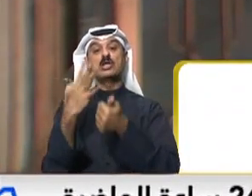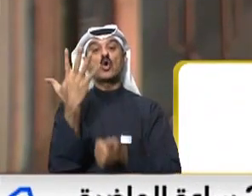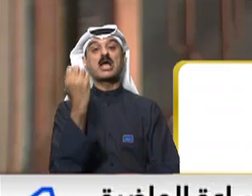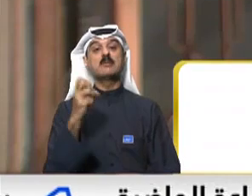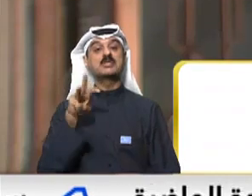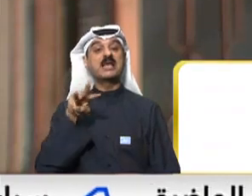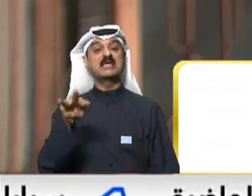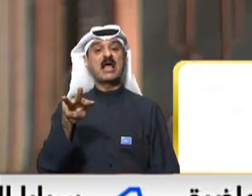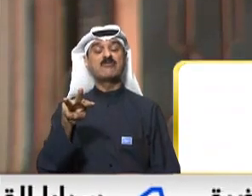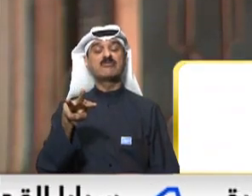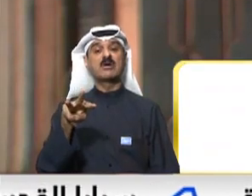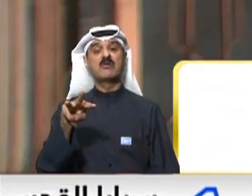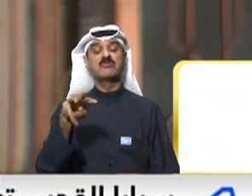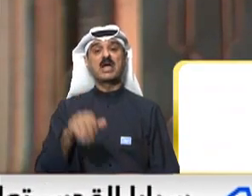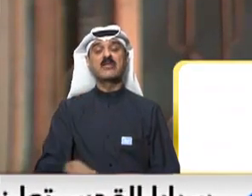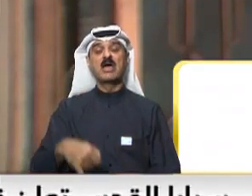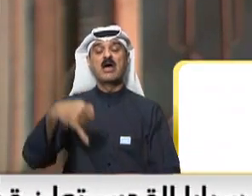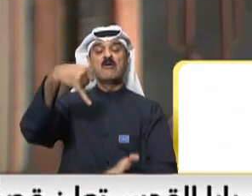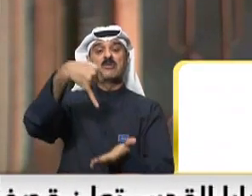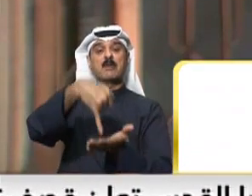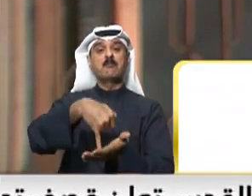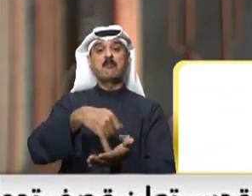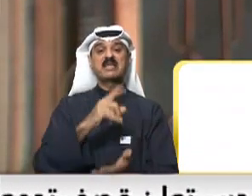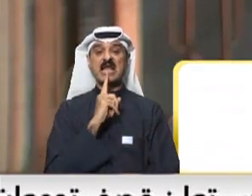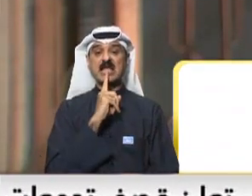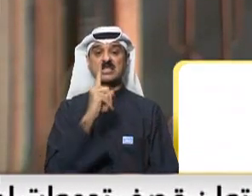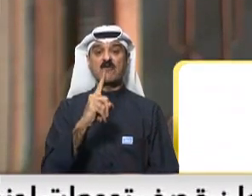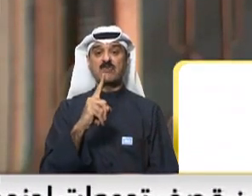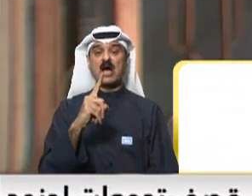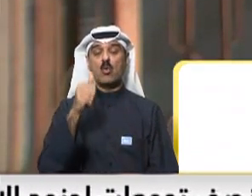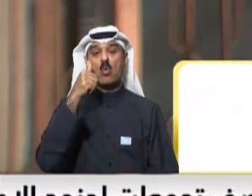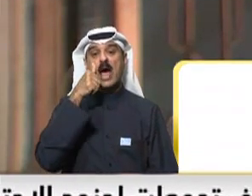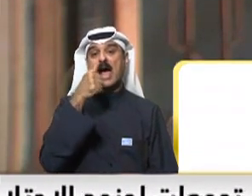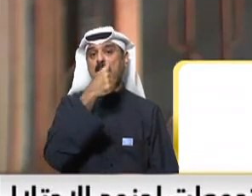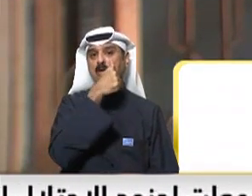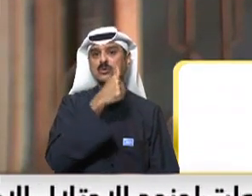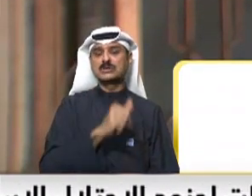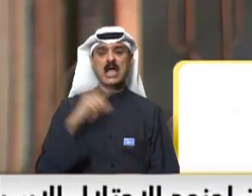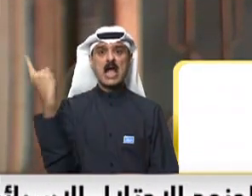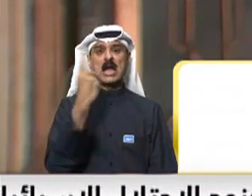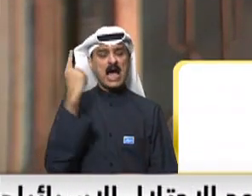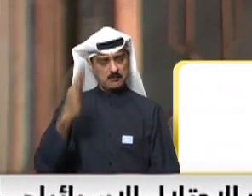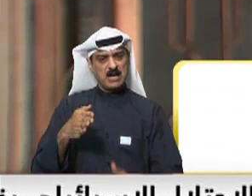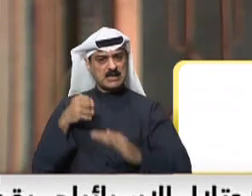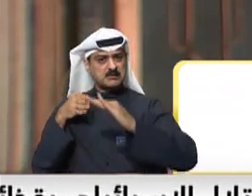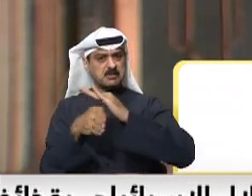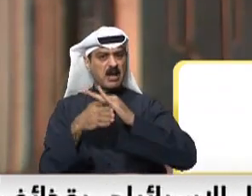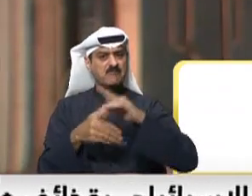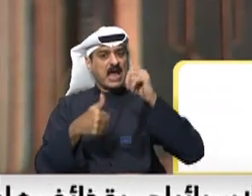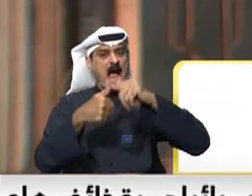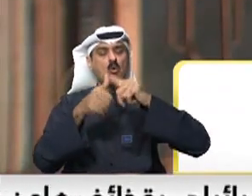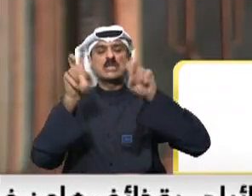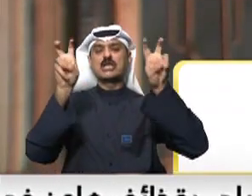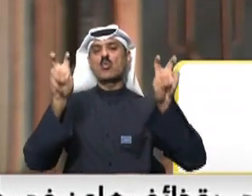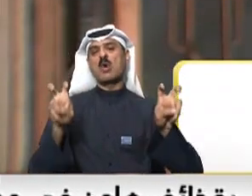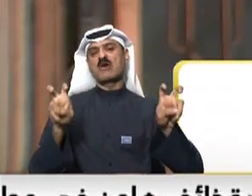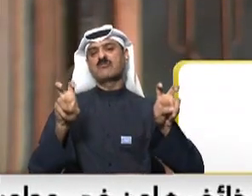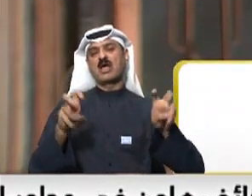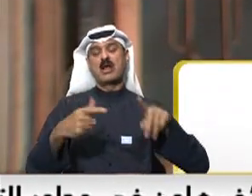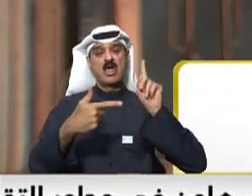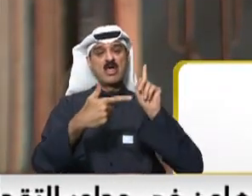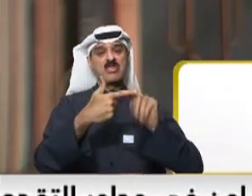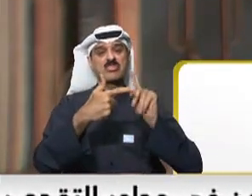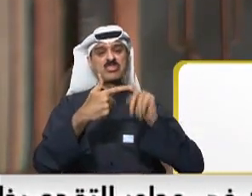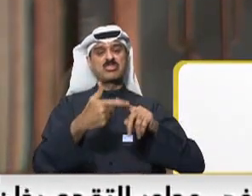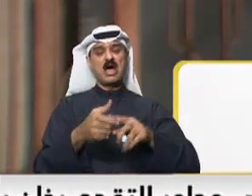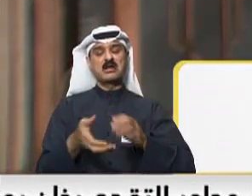رفح. وبالتالي نطالب كافة دول العالم بضرورة التدخل أولا لوقف العدوان عن قطاع غزة، ثانيا بتوفير الفرق